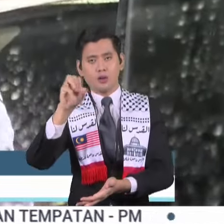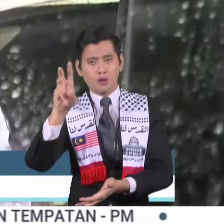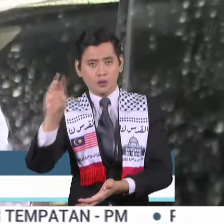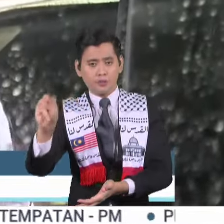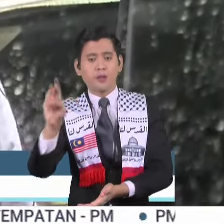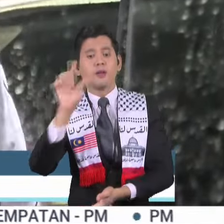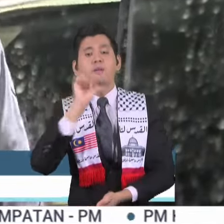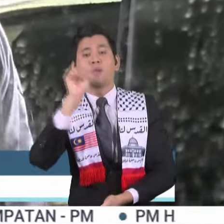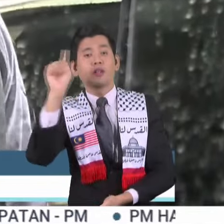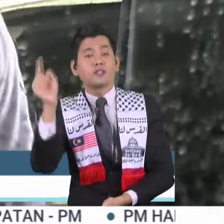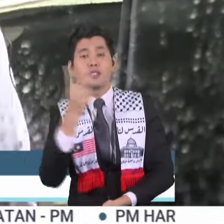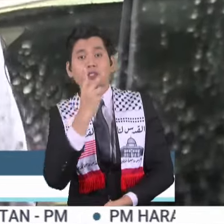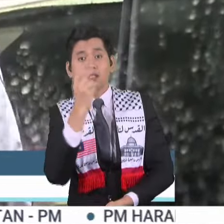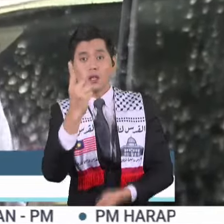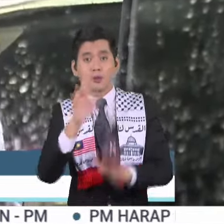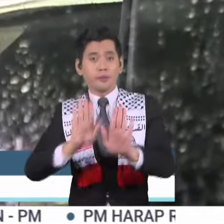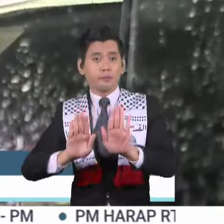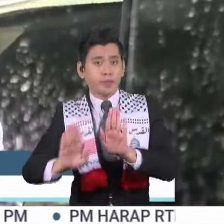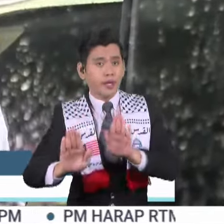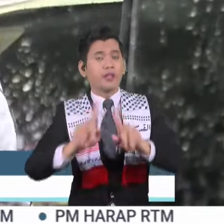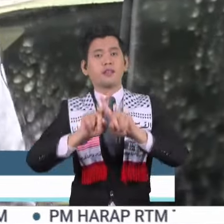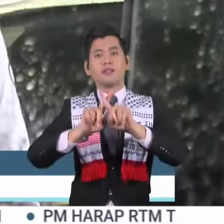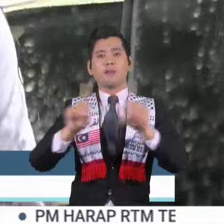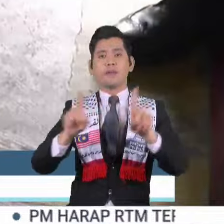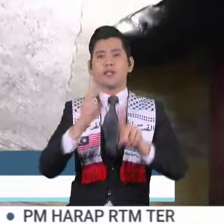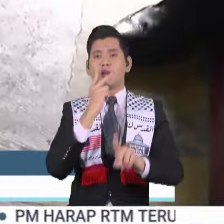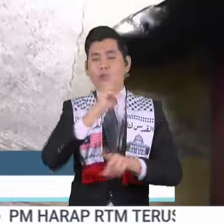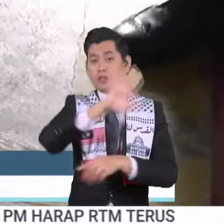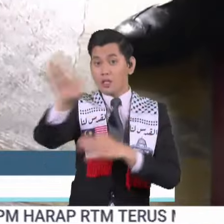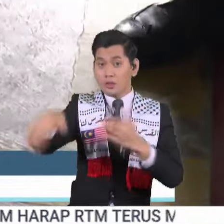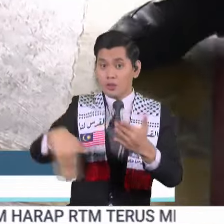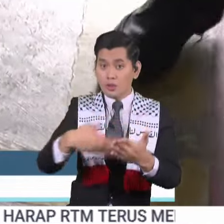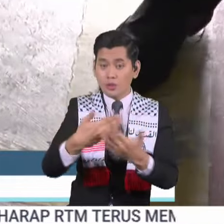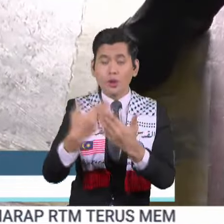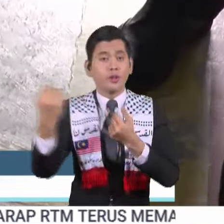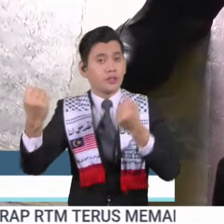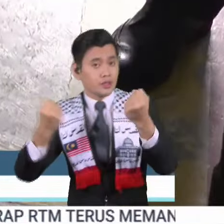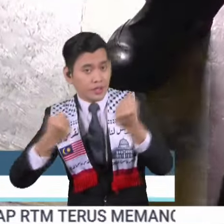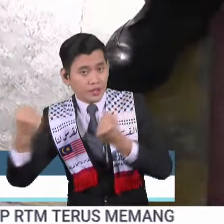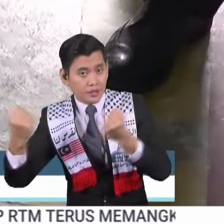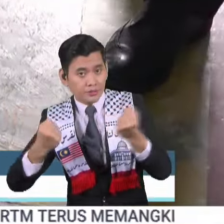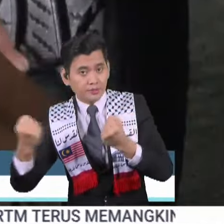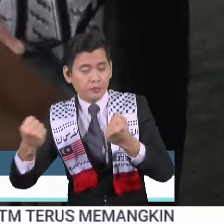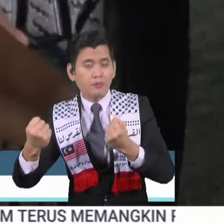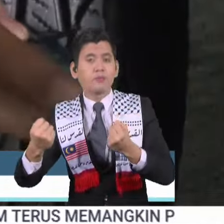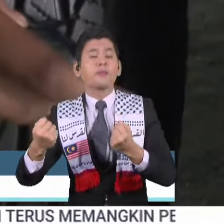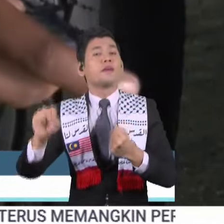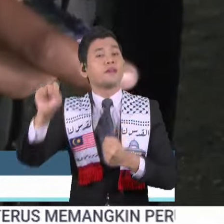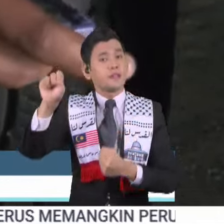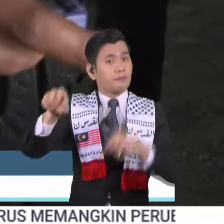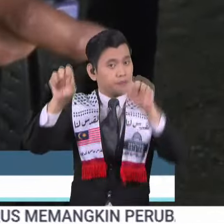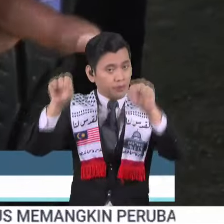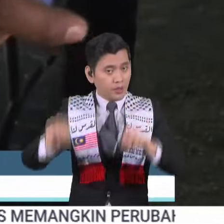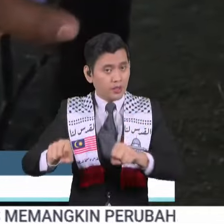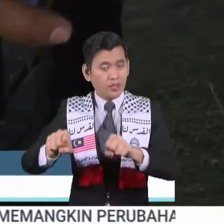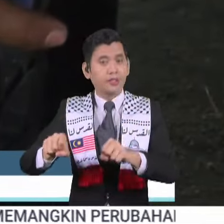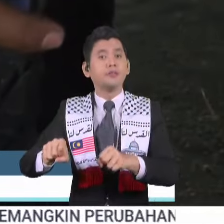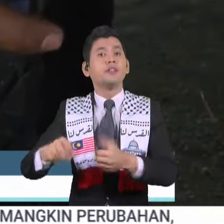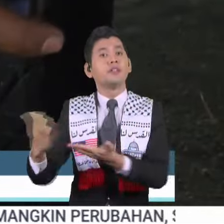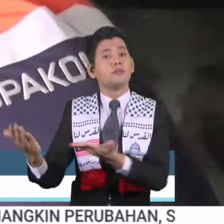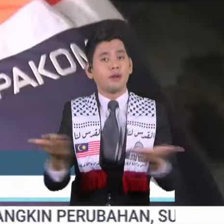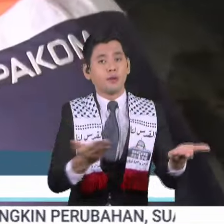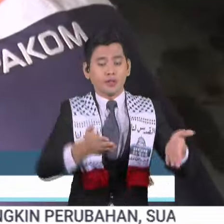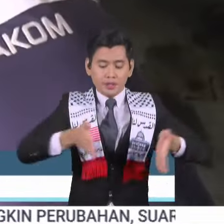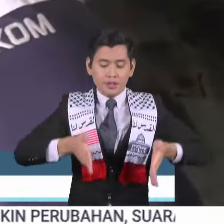check brake, dia check roadworthiness of the car. Maknanya kereta itu memang boleh dibawa di jalan raya